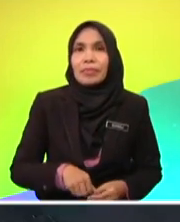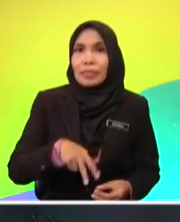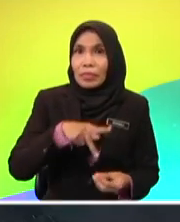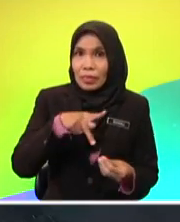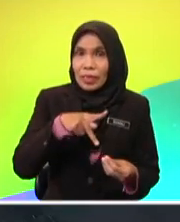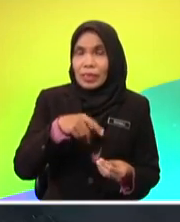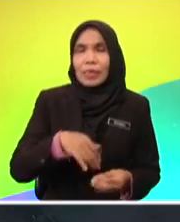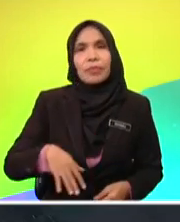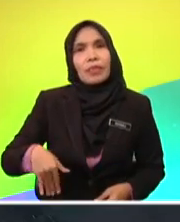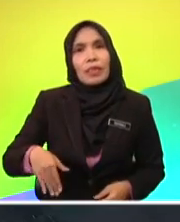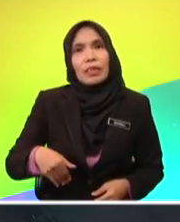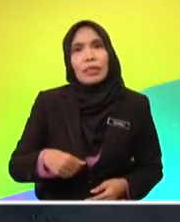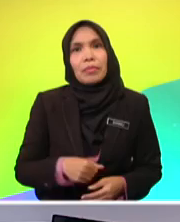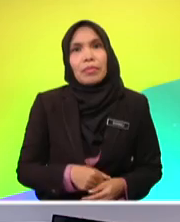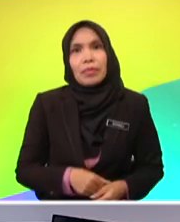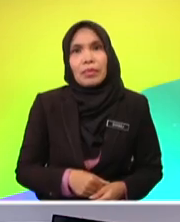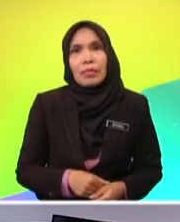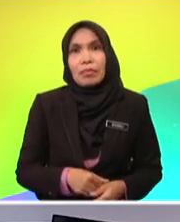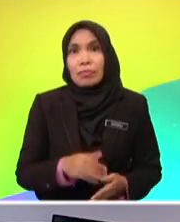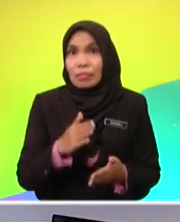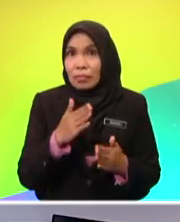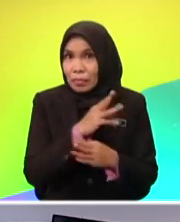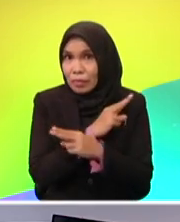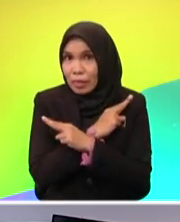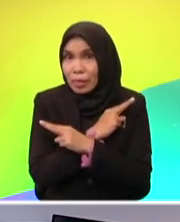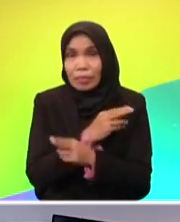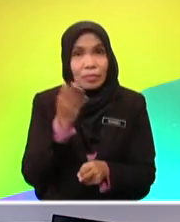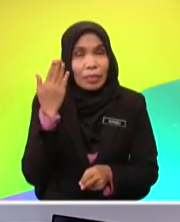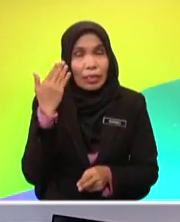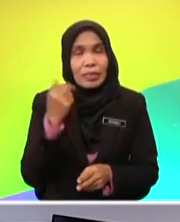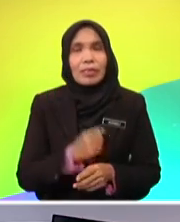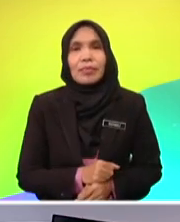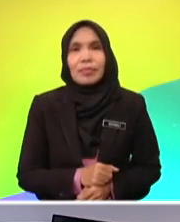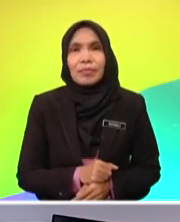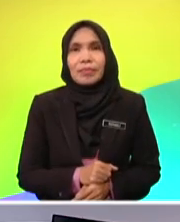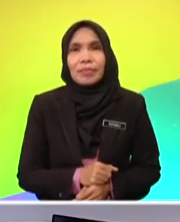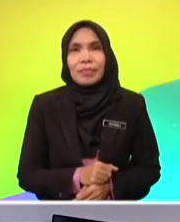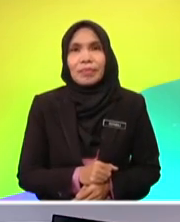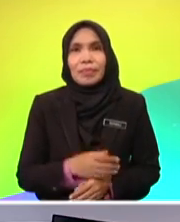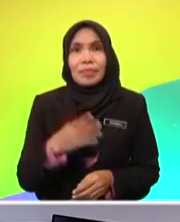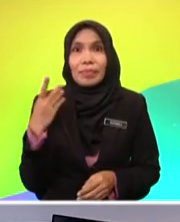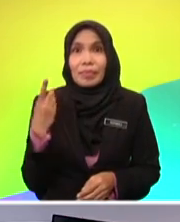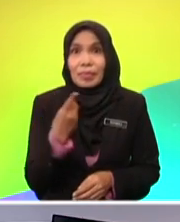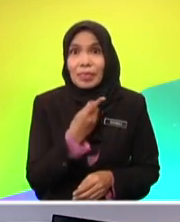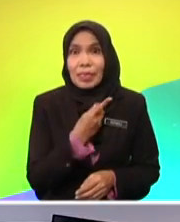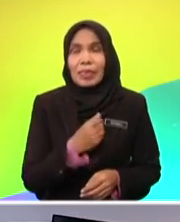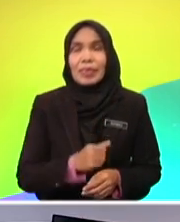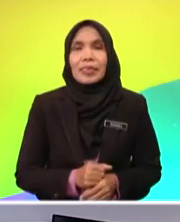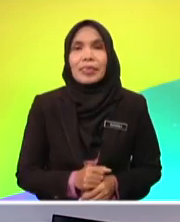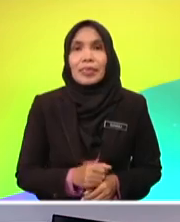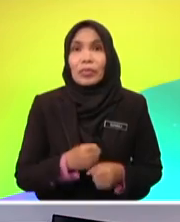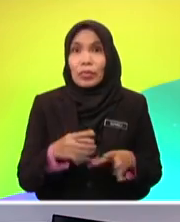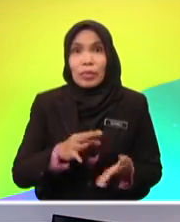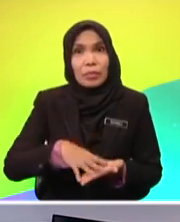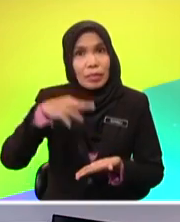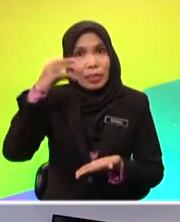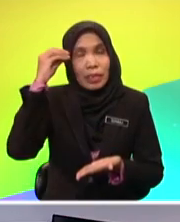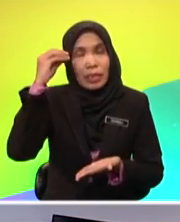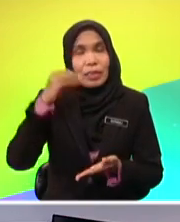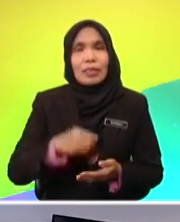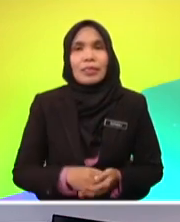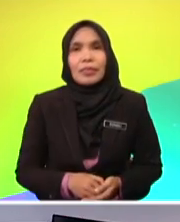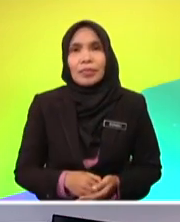tadi, cikgu telah menerangkan berkaitan kepentingan tumbuhan sebagai hiasan. Betul. Sebelum tu adalah sebagai sumber